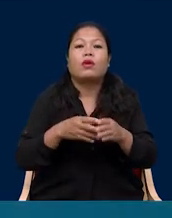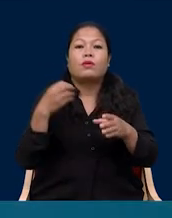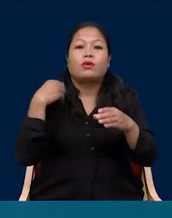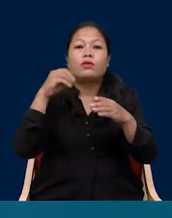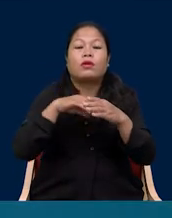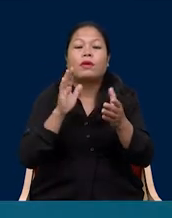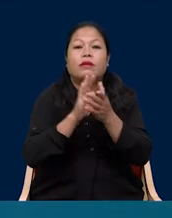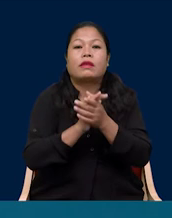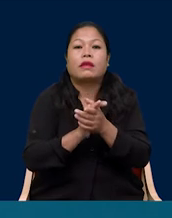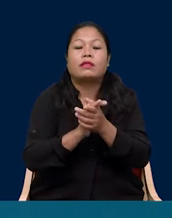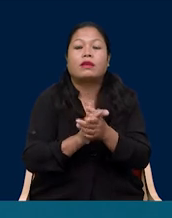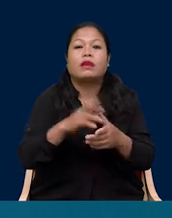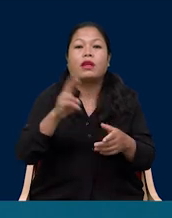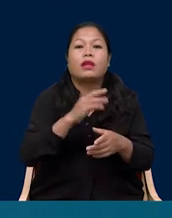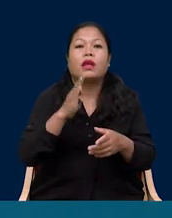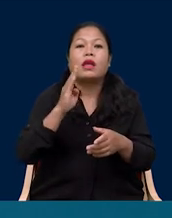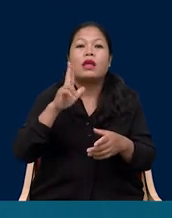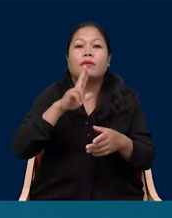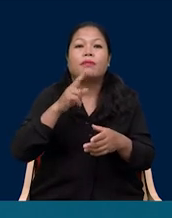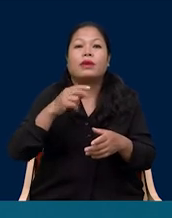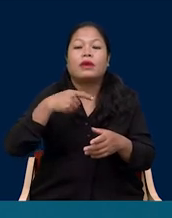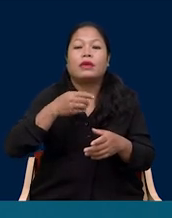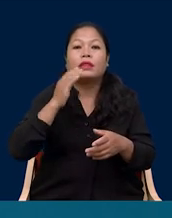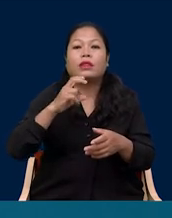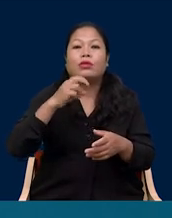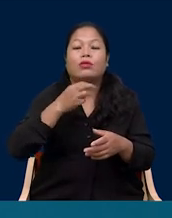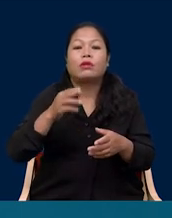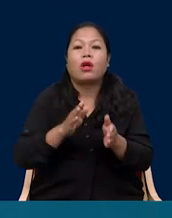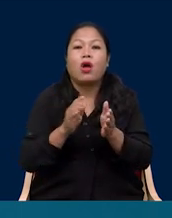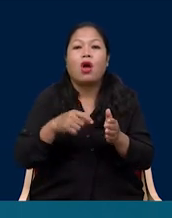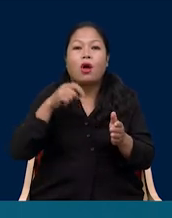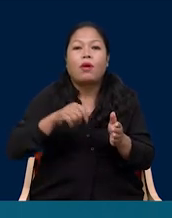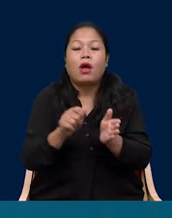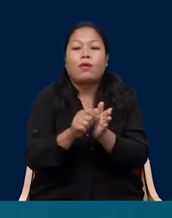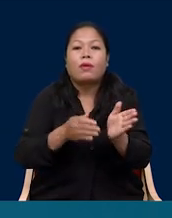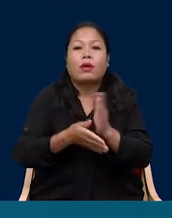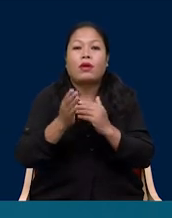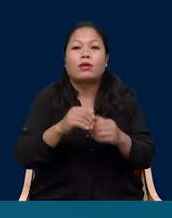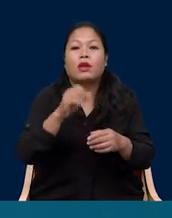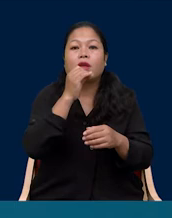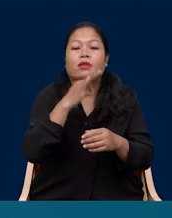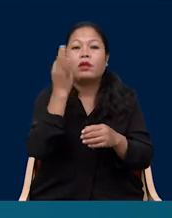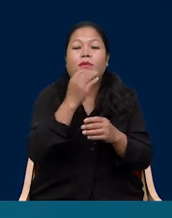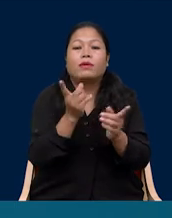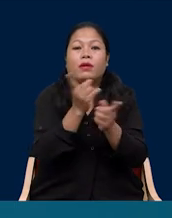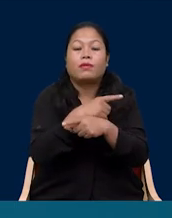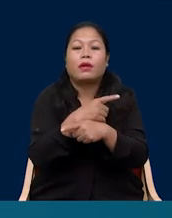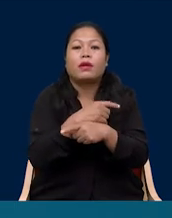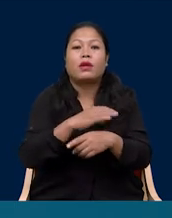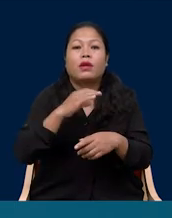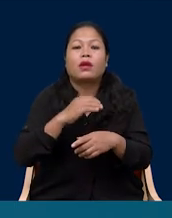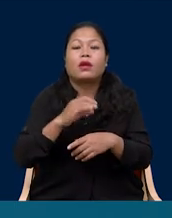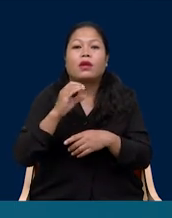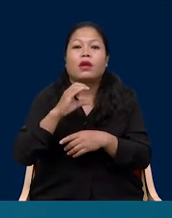हाम्रो सहभागी साथी र बिन्दुजीलाई पनि धेरै धेरै धन्यवाद। अब म अगाडि बढ्न चाहेँ। हामीसँग जलवायु तथा वातावरण